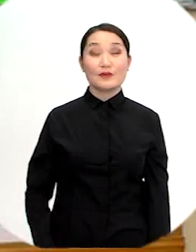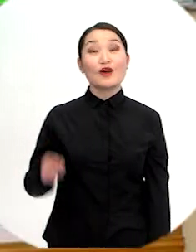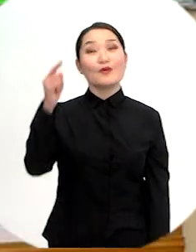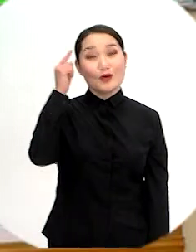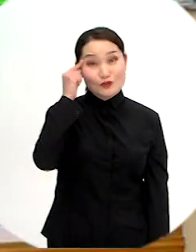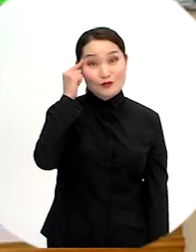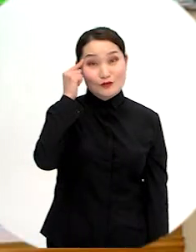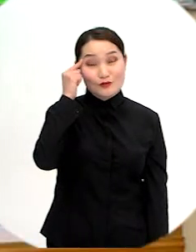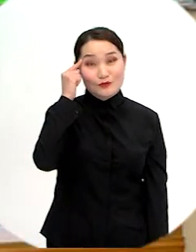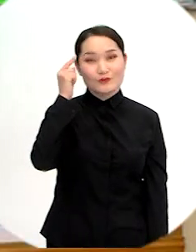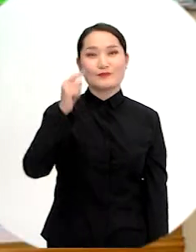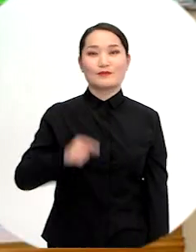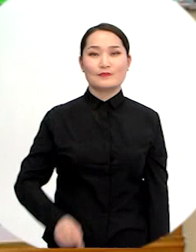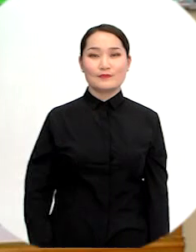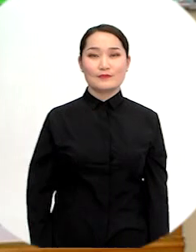Бодсон уу хүүхдүүд ээ?